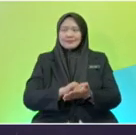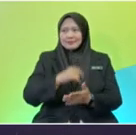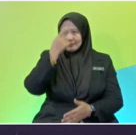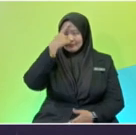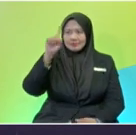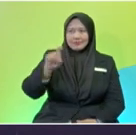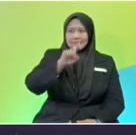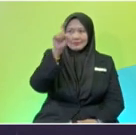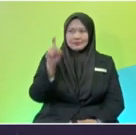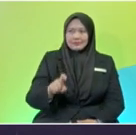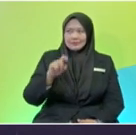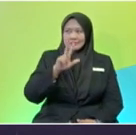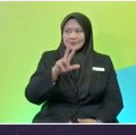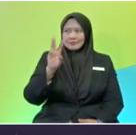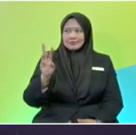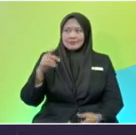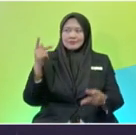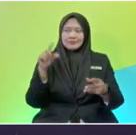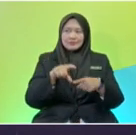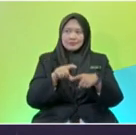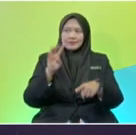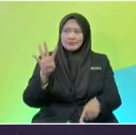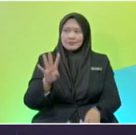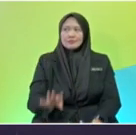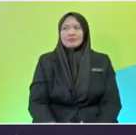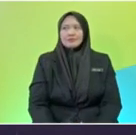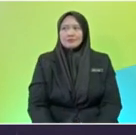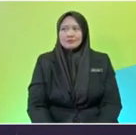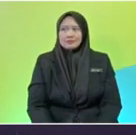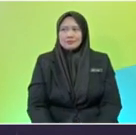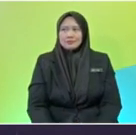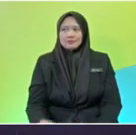tentang 36 / 4 ada soalnya lagi kecil